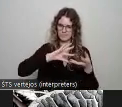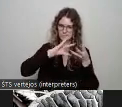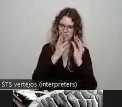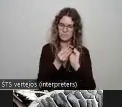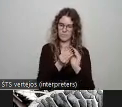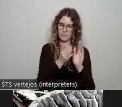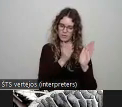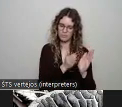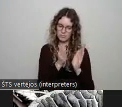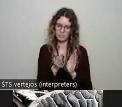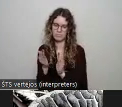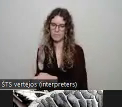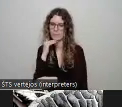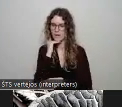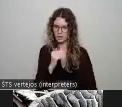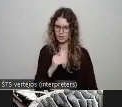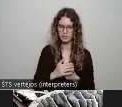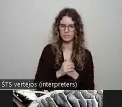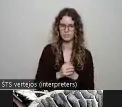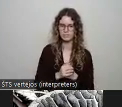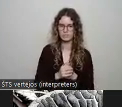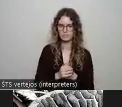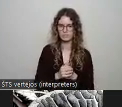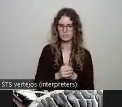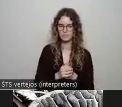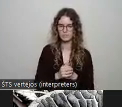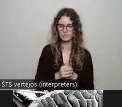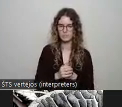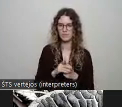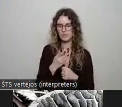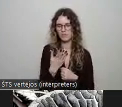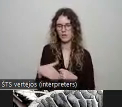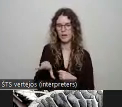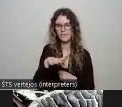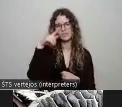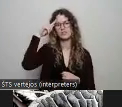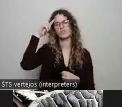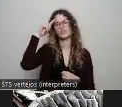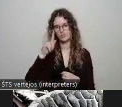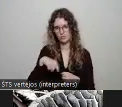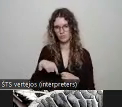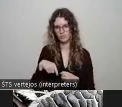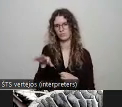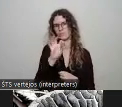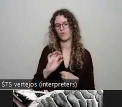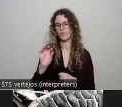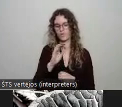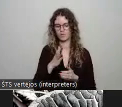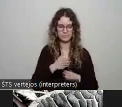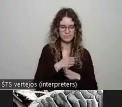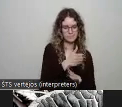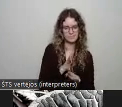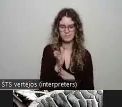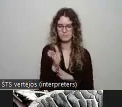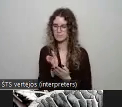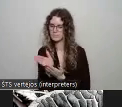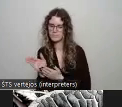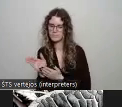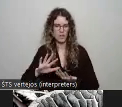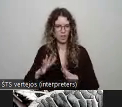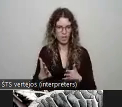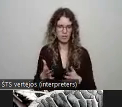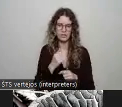aiškumas. Ir taip, kad visi žinotų, kokia yra planuojama kryptis, ką darysime.